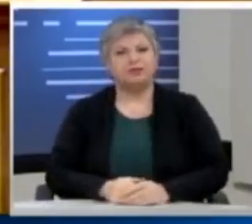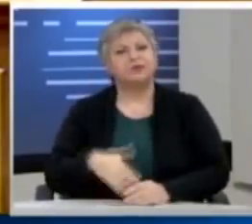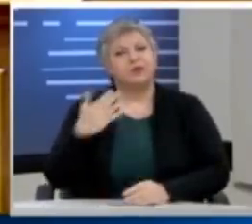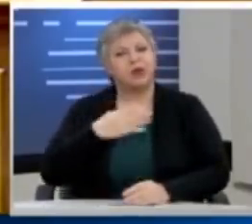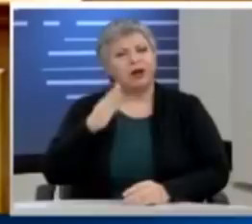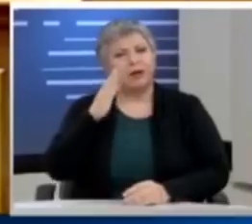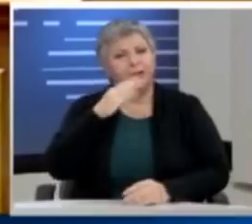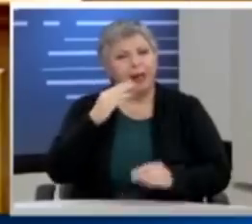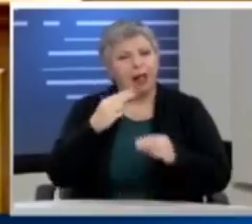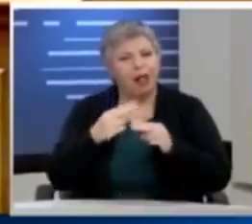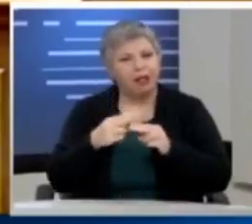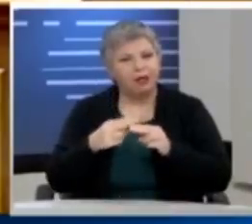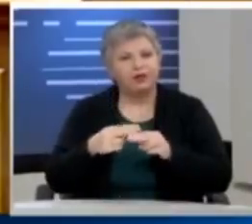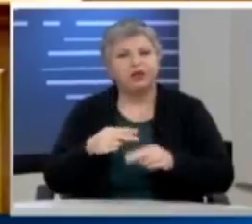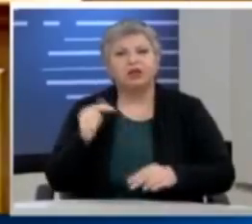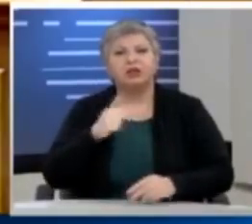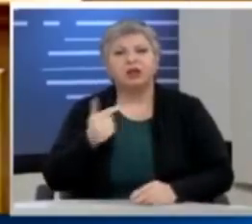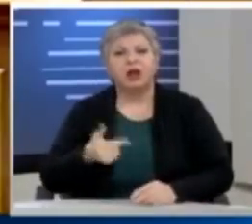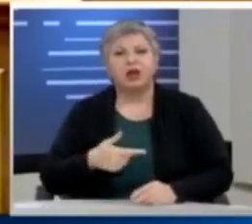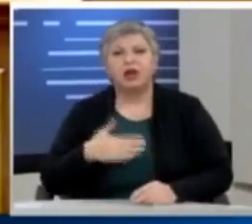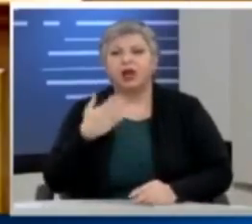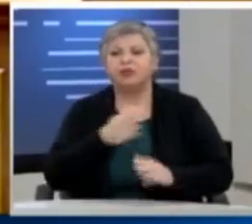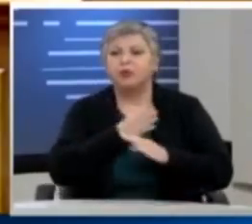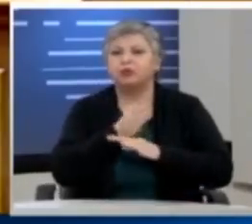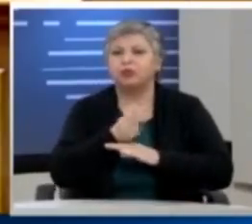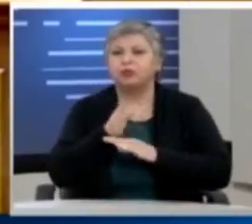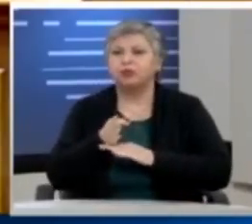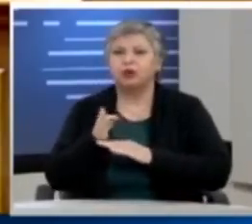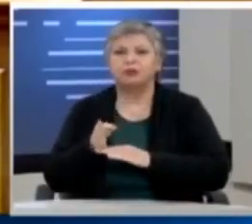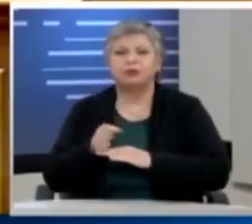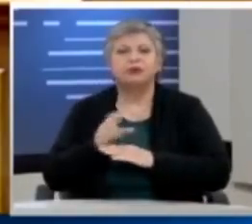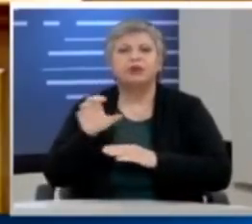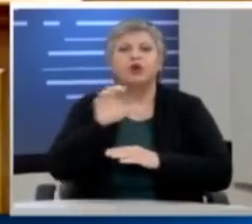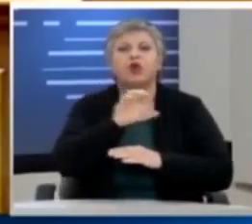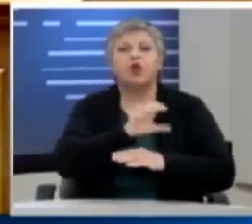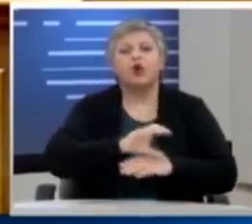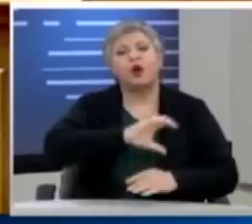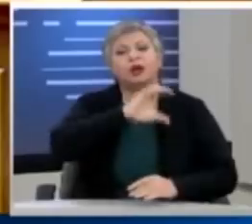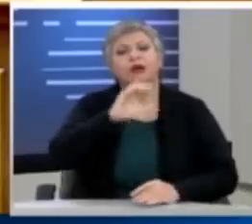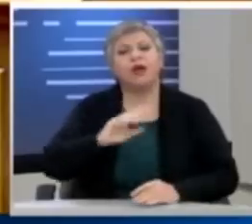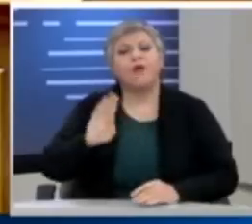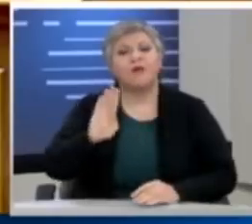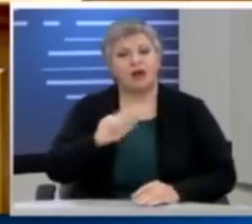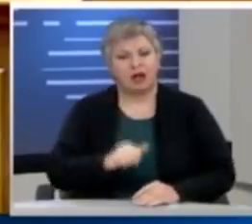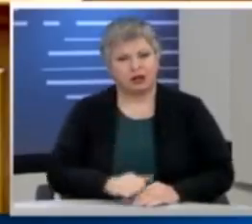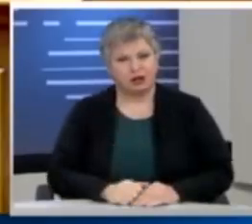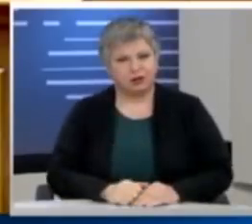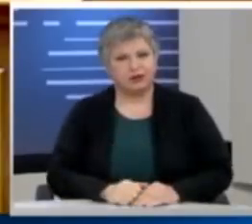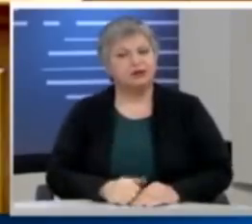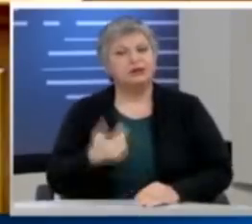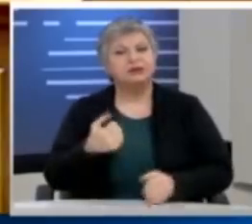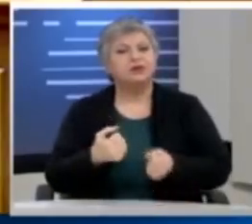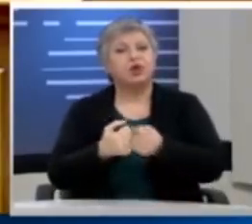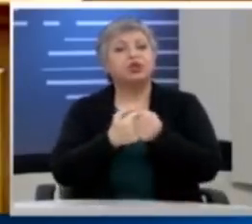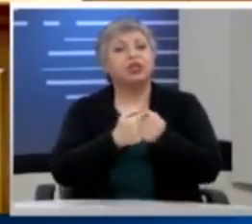αξιωματούχοι αλλά και πράκτορες διάφοροι αλώνιζαν όλα τα Βαλκάνια. Τη Συμφωνία των Πρεσπών στήριξαν η Ευρωπαϊκή